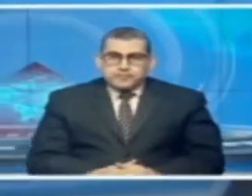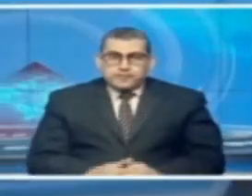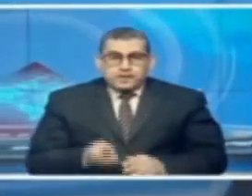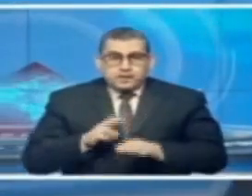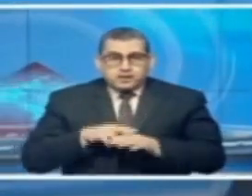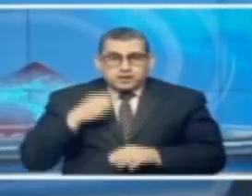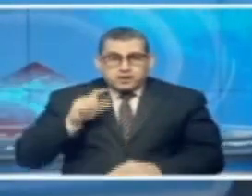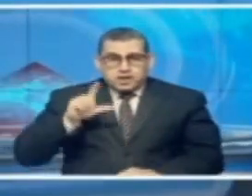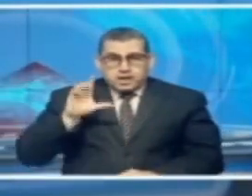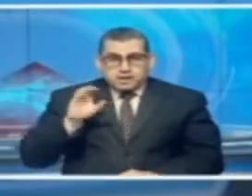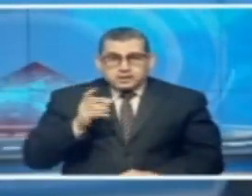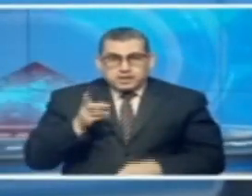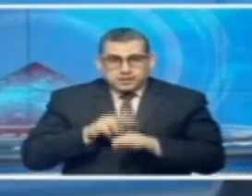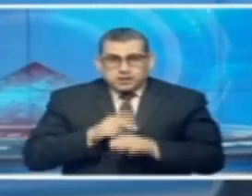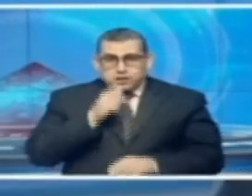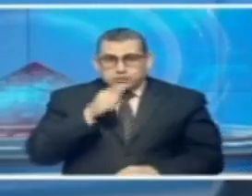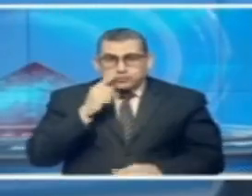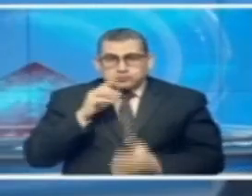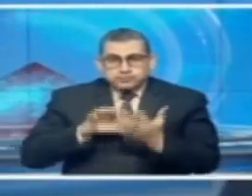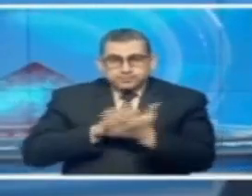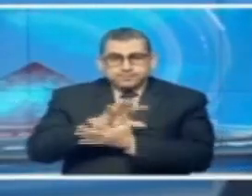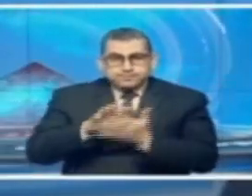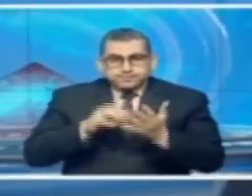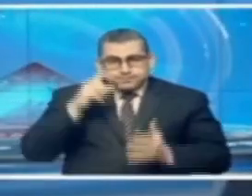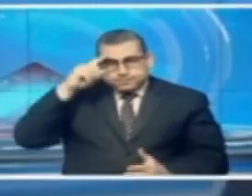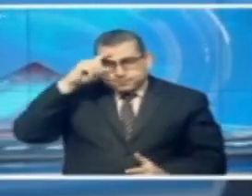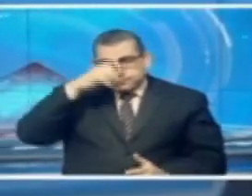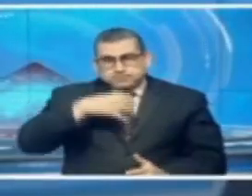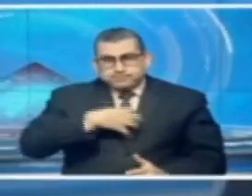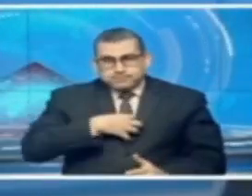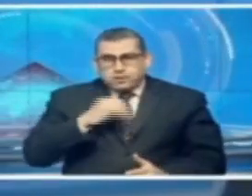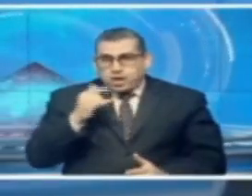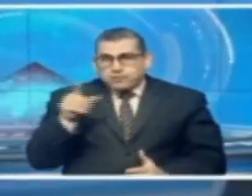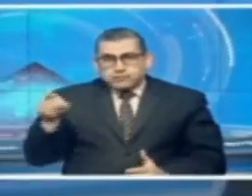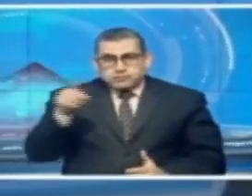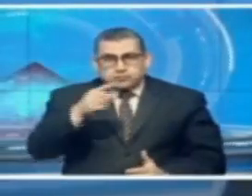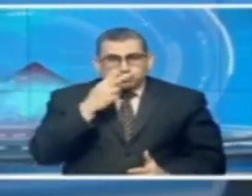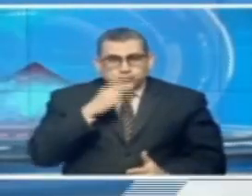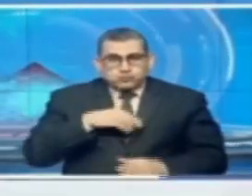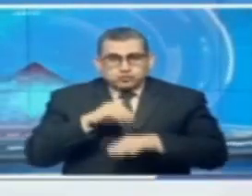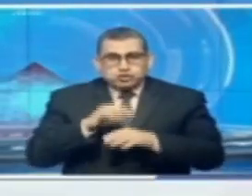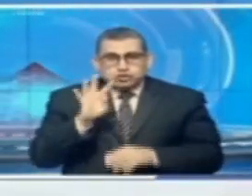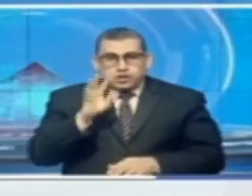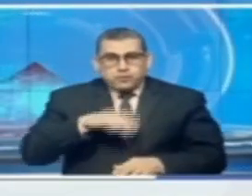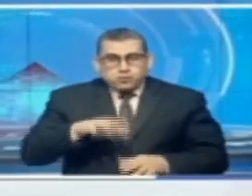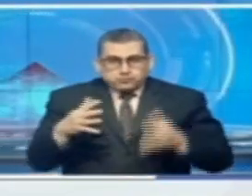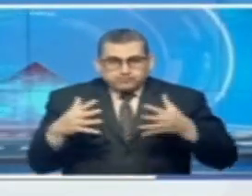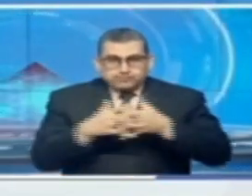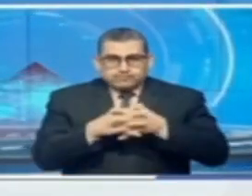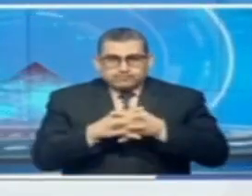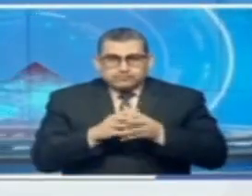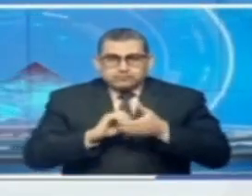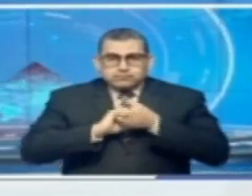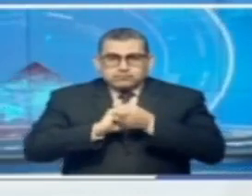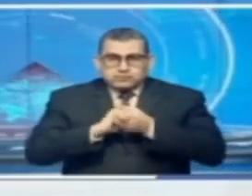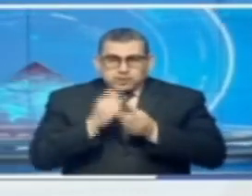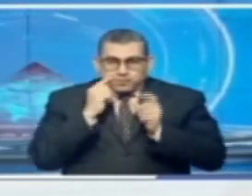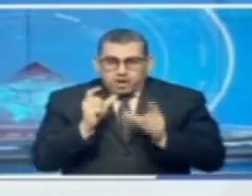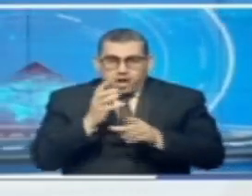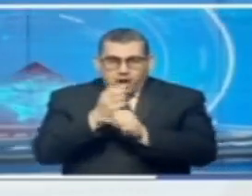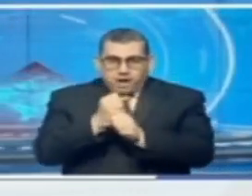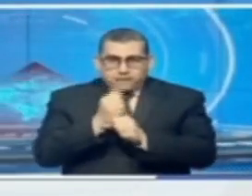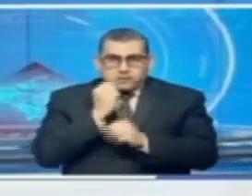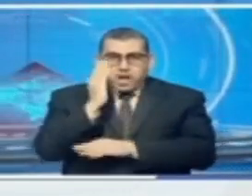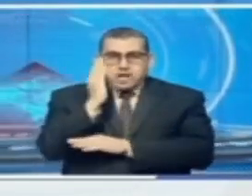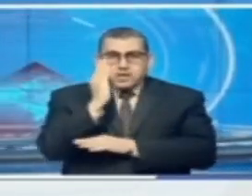هذا وأشار الرئيس السيسي إلى الأزمات التي تمر بها المنطقة، مطالبا الشعب بالوحدة والتماسك للمحافظة على